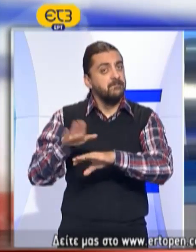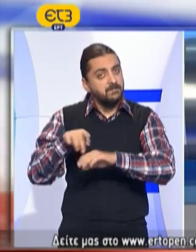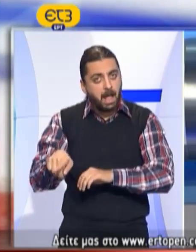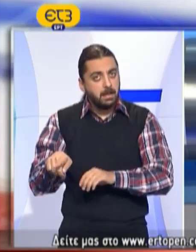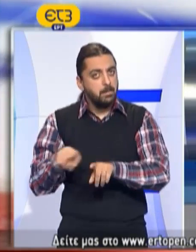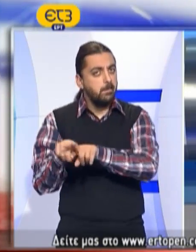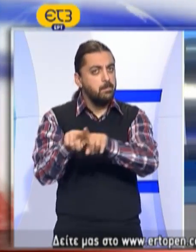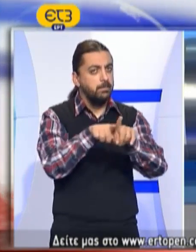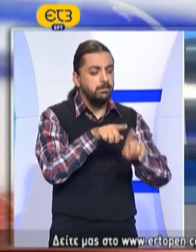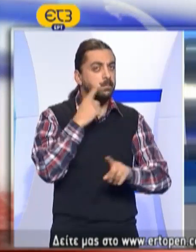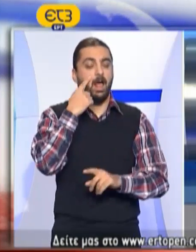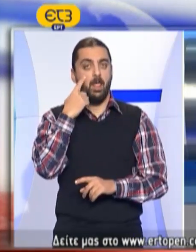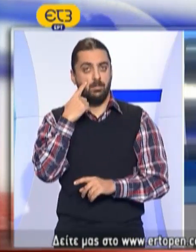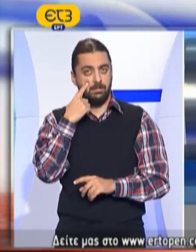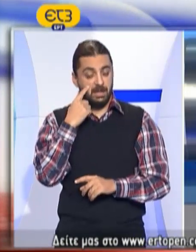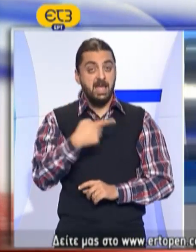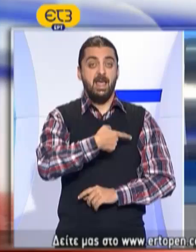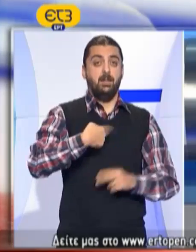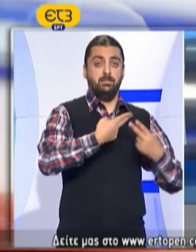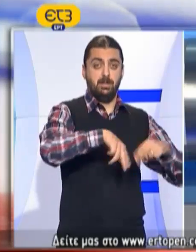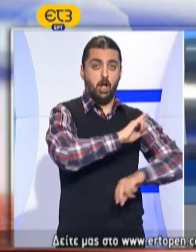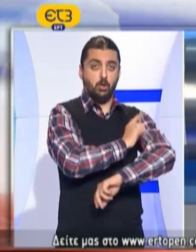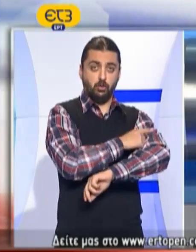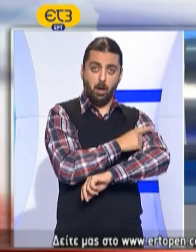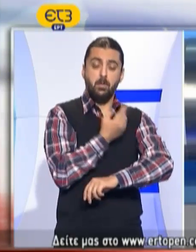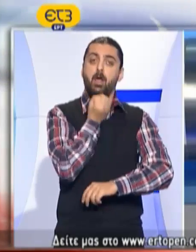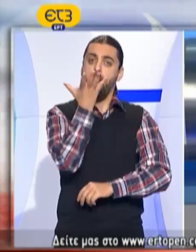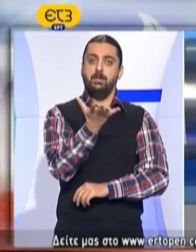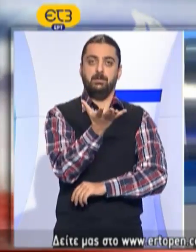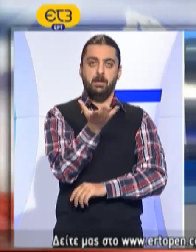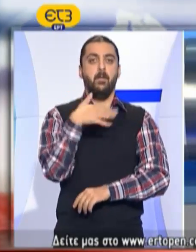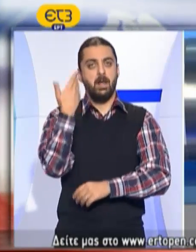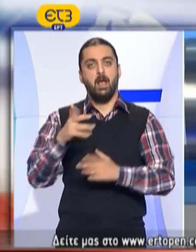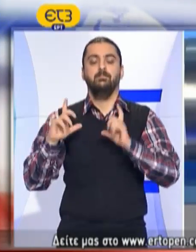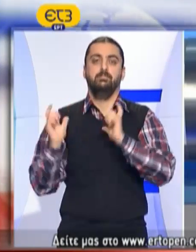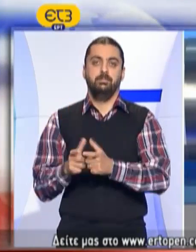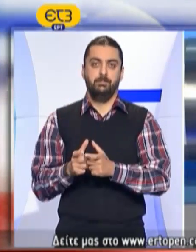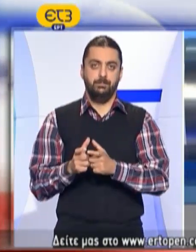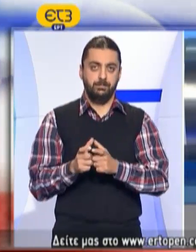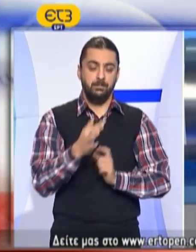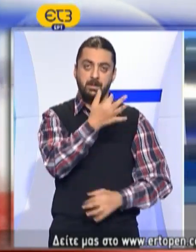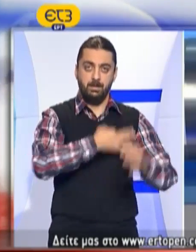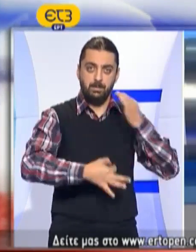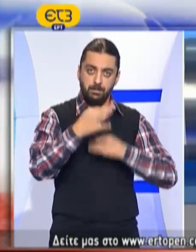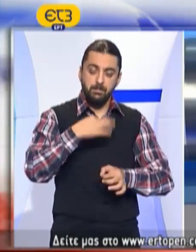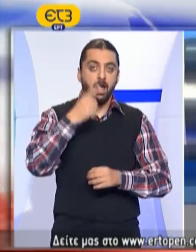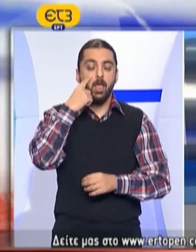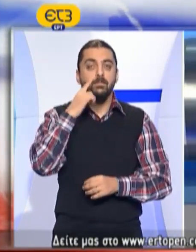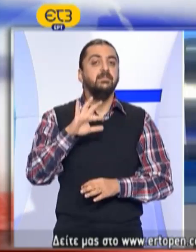ήρθε στο φως μετά από καταγγελία της διοίκησης του νοσοκομείου. Έχουμε κοντά μας τον Δημήτρη Μακρύ για να σχολιάσουμε αυτό το